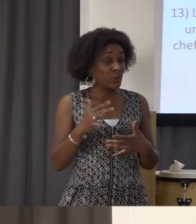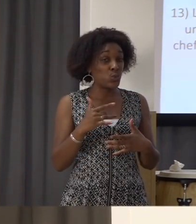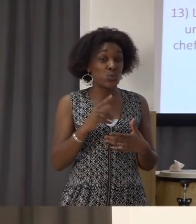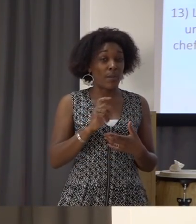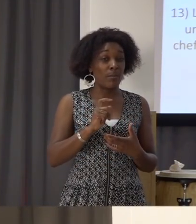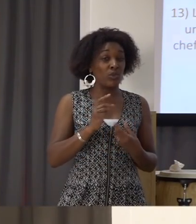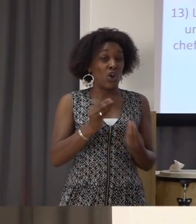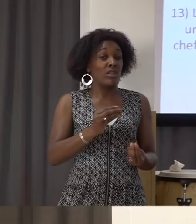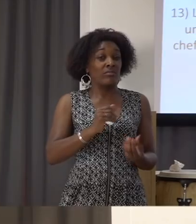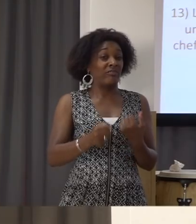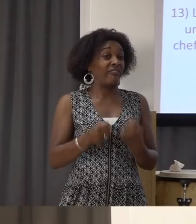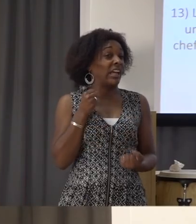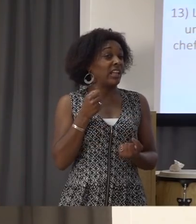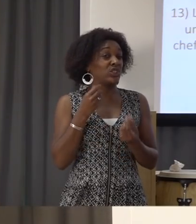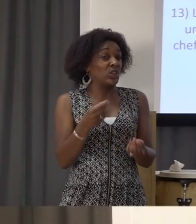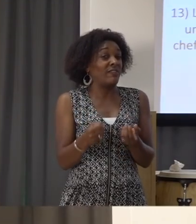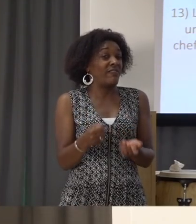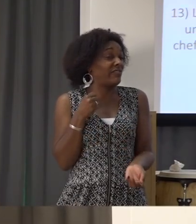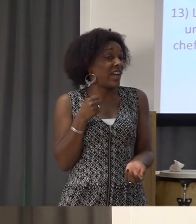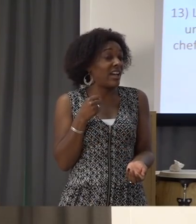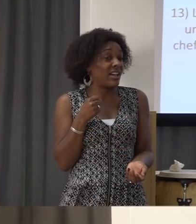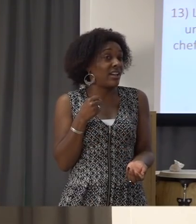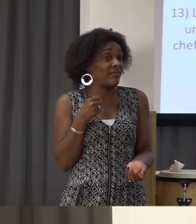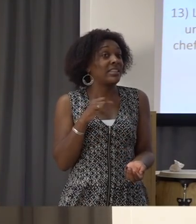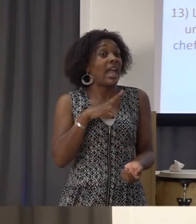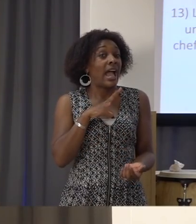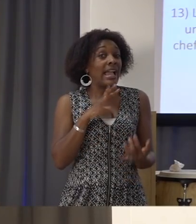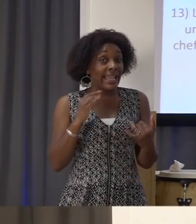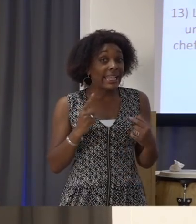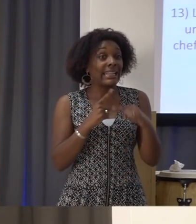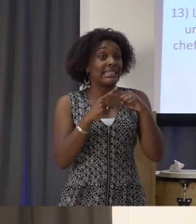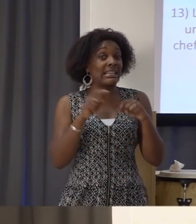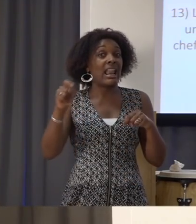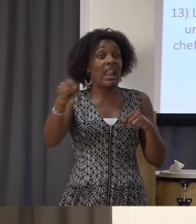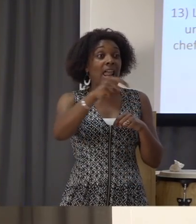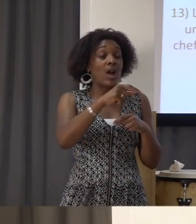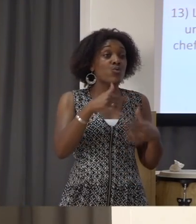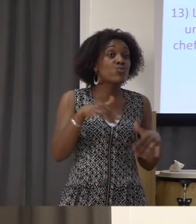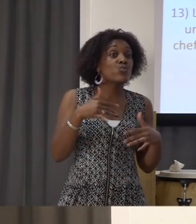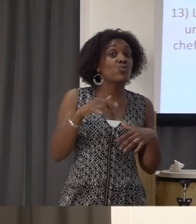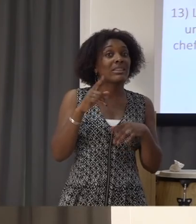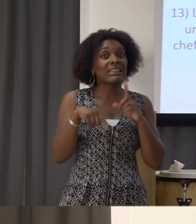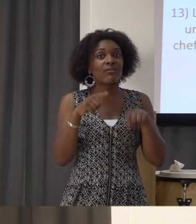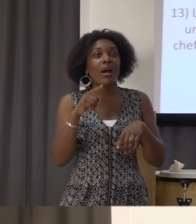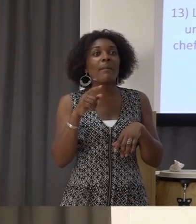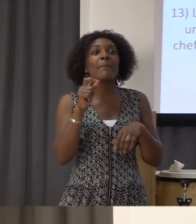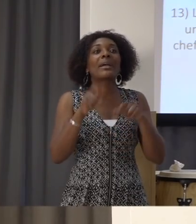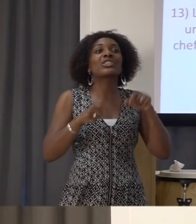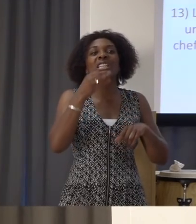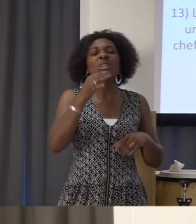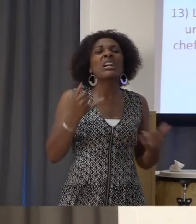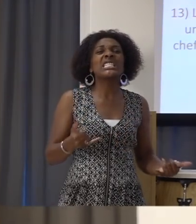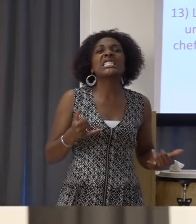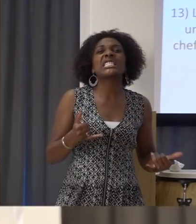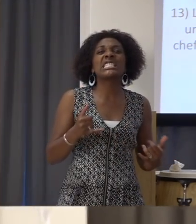C'est pourquoi, dans certaines églises, on trouve souvent des gens qui disent, oui, ici, on ne fait